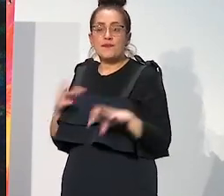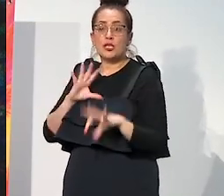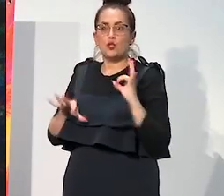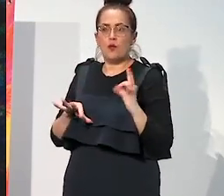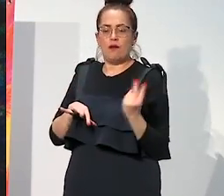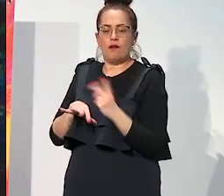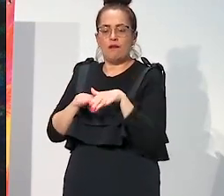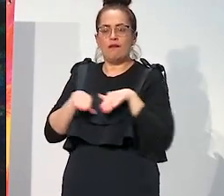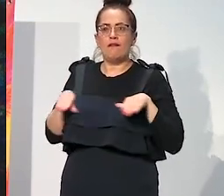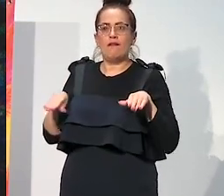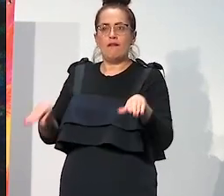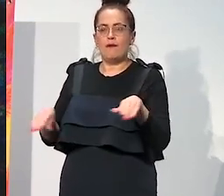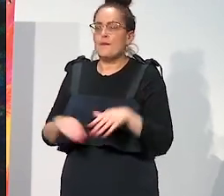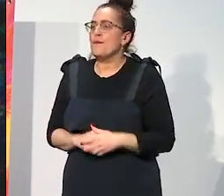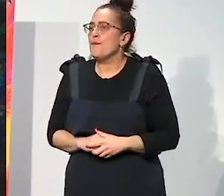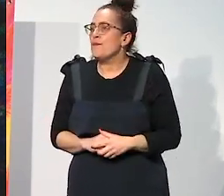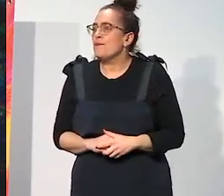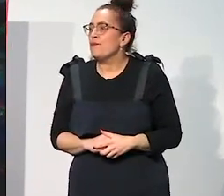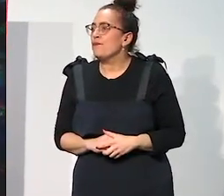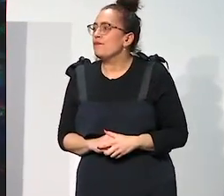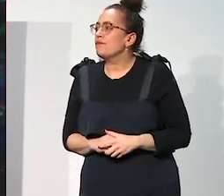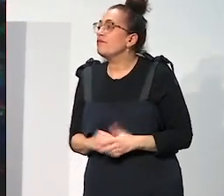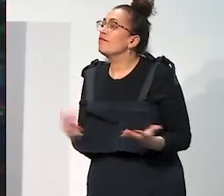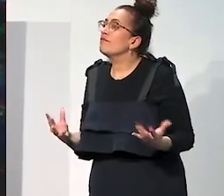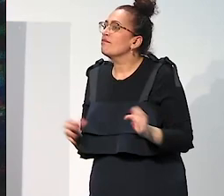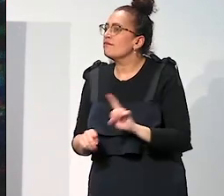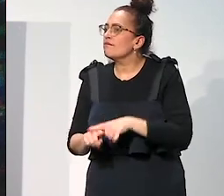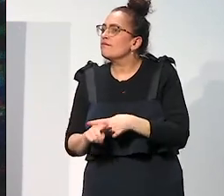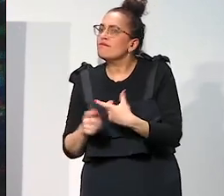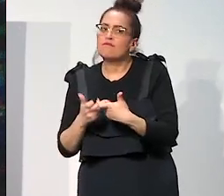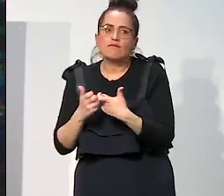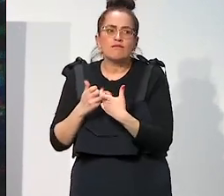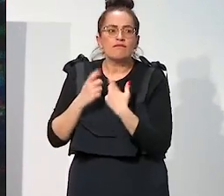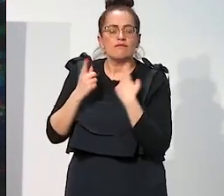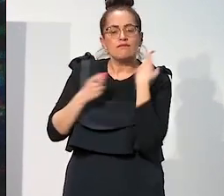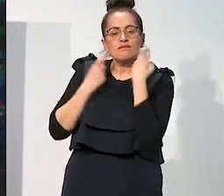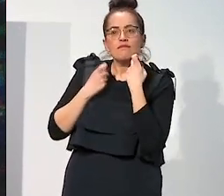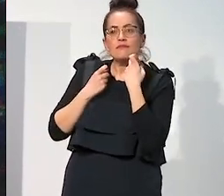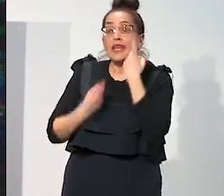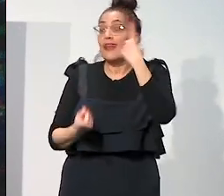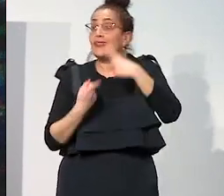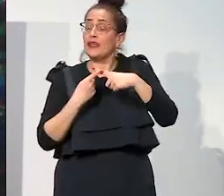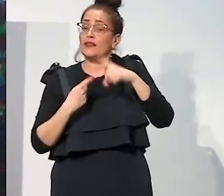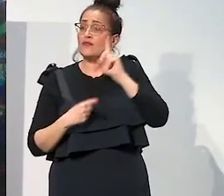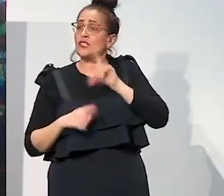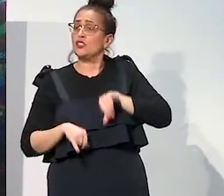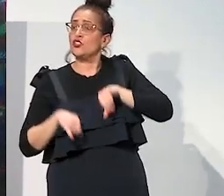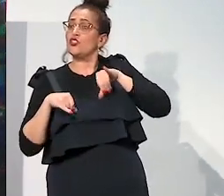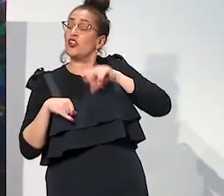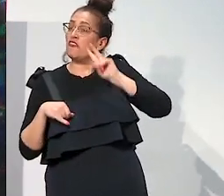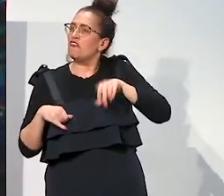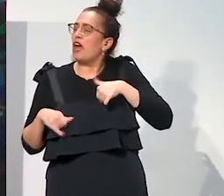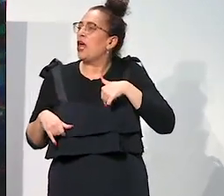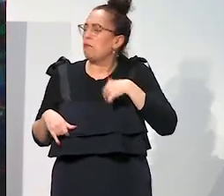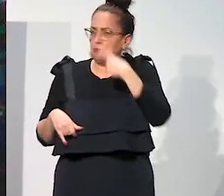après, évidemment, c'est étrange parce que je n'ai pas pensé, par exemple, qu'il s'agissait d'une jeune fille. J'ai pas pensé à ça, je me suis